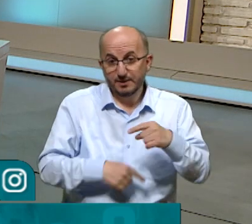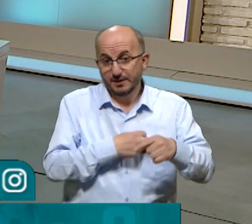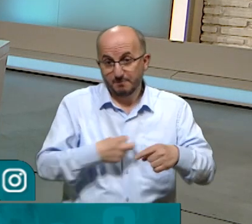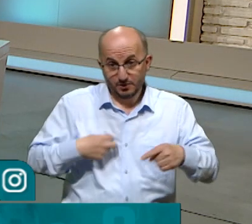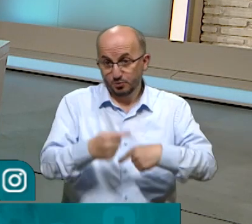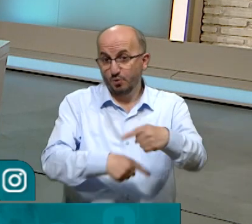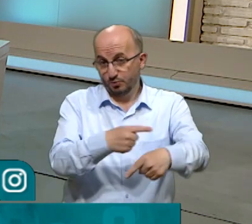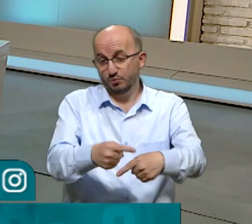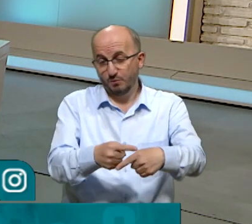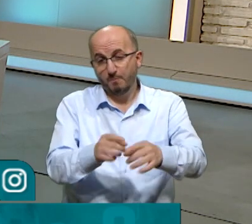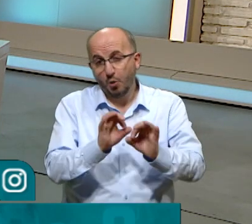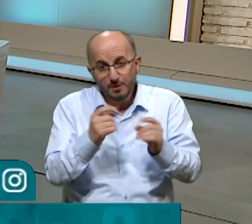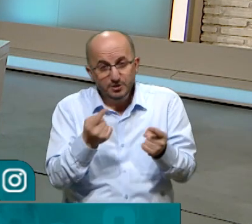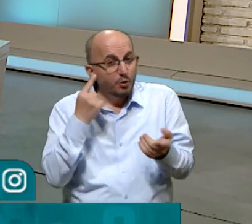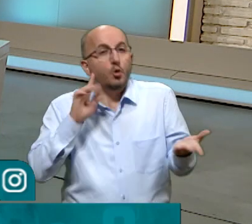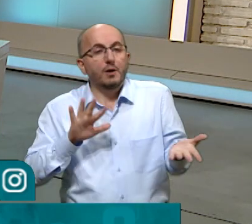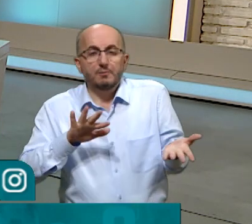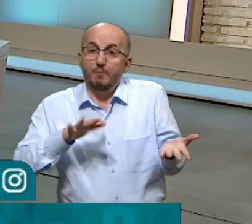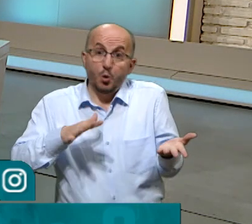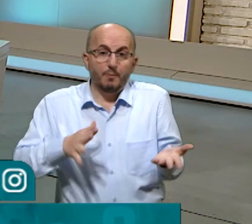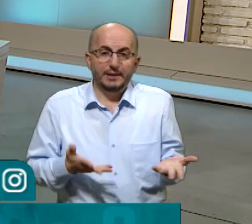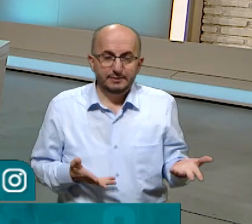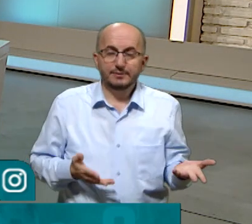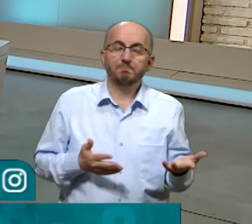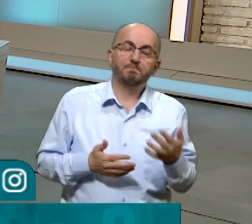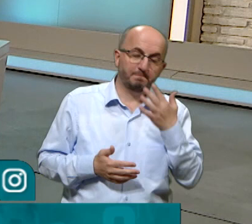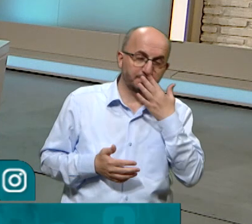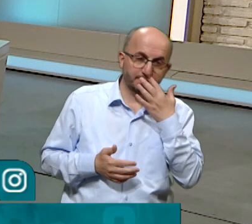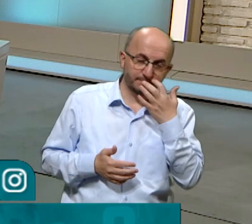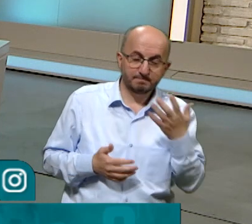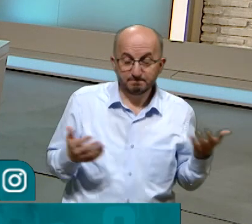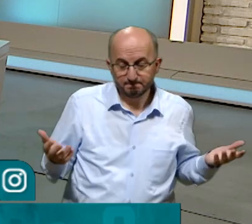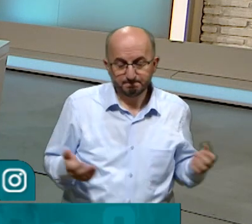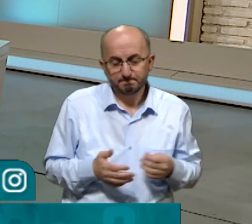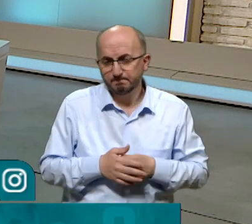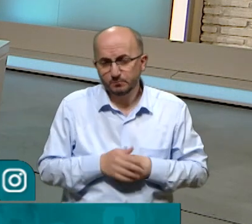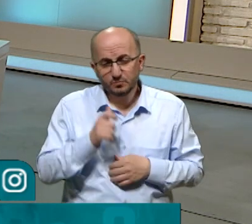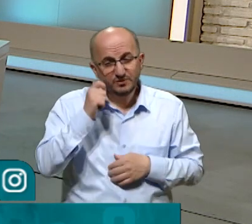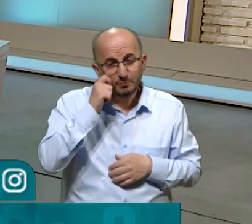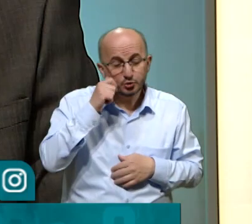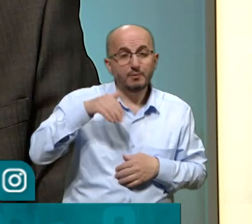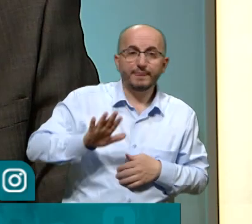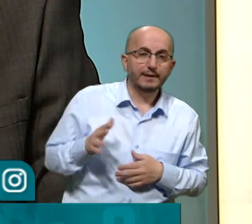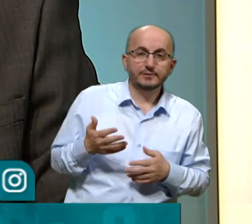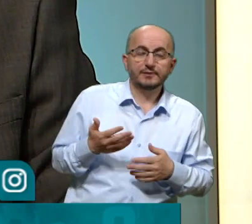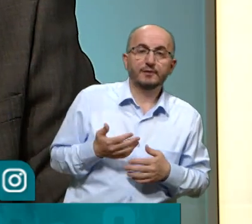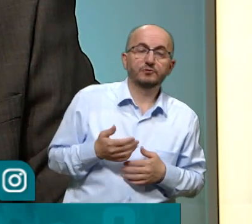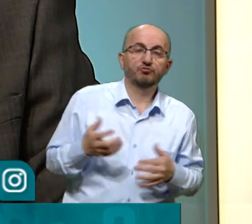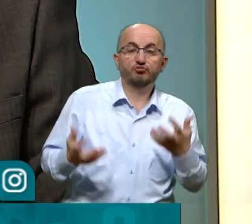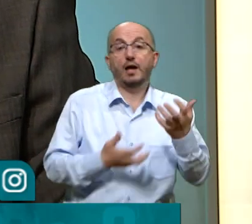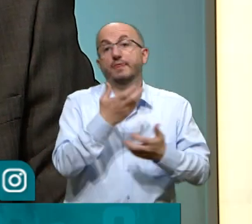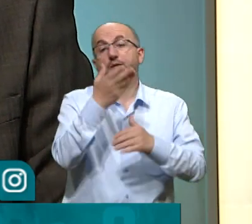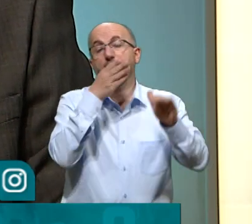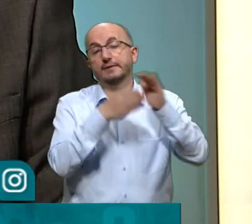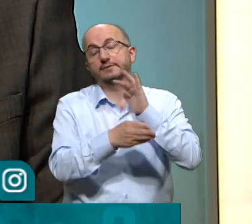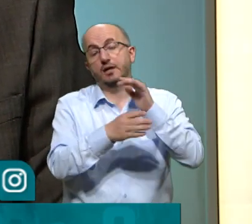böyle birşey ben duymadım ama Olabilir değil Belki daha kâr olabilir hayır Müslüman değilse diyelim alayım bu cehenneme